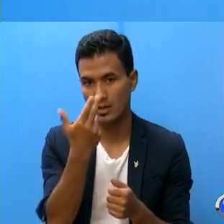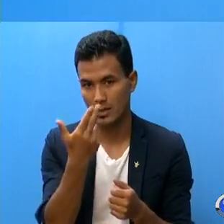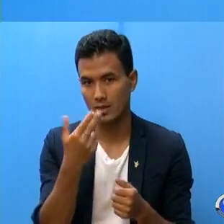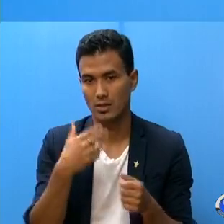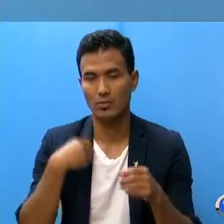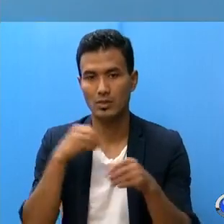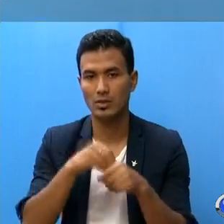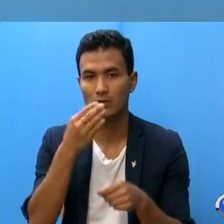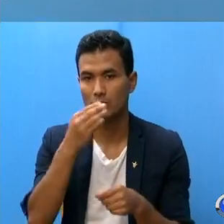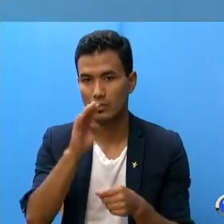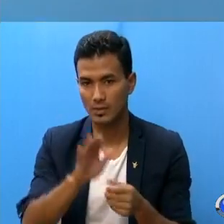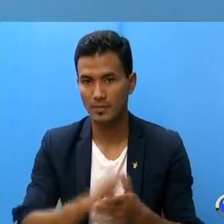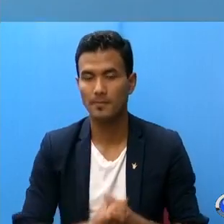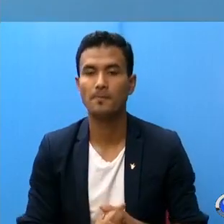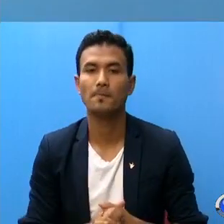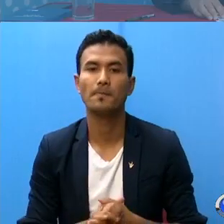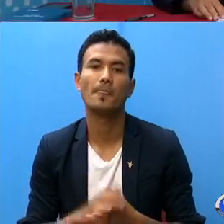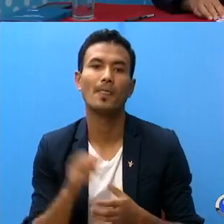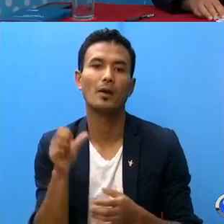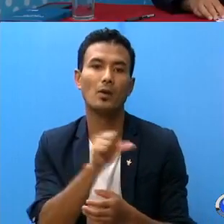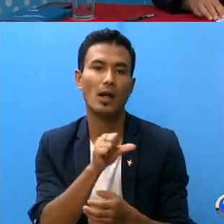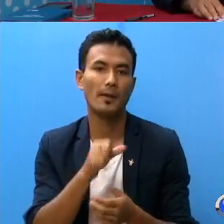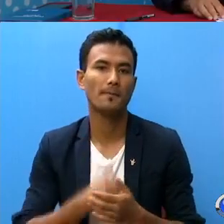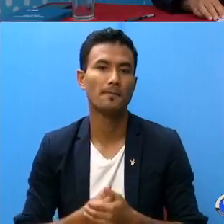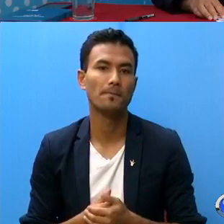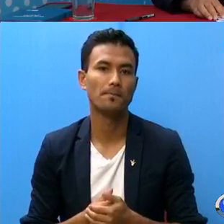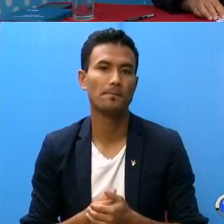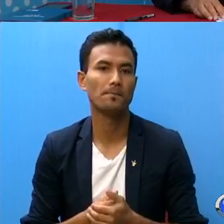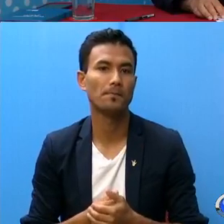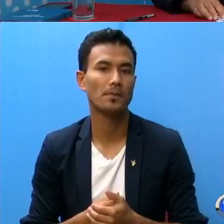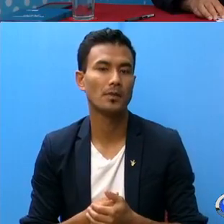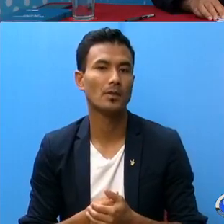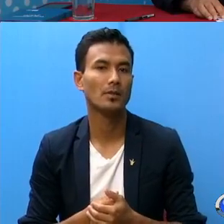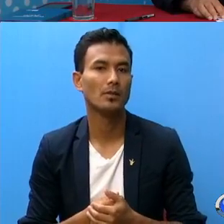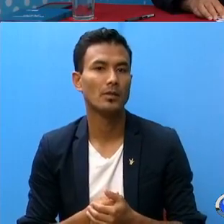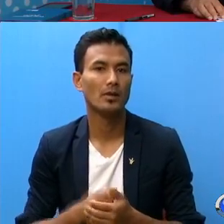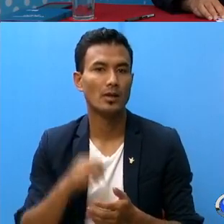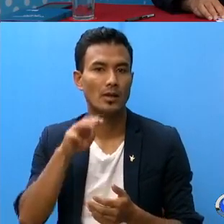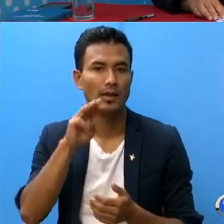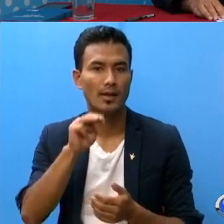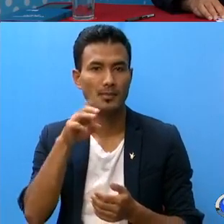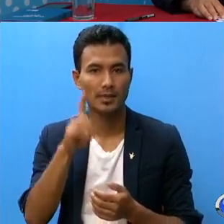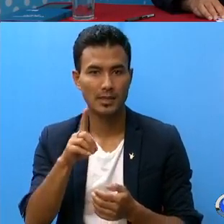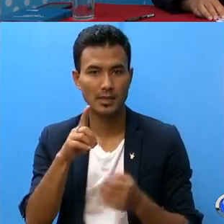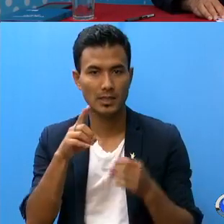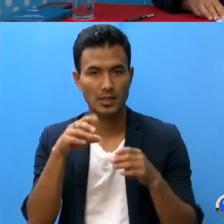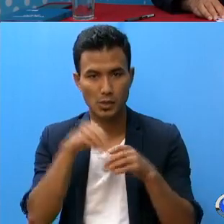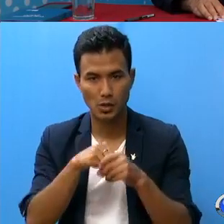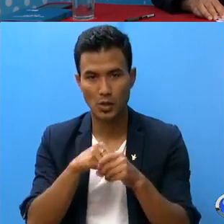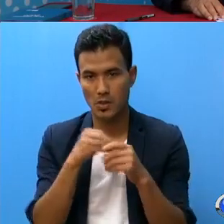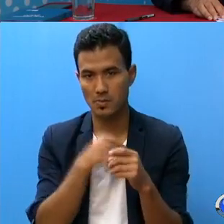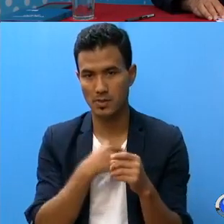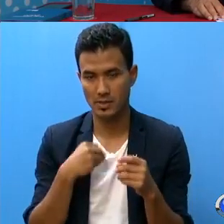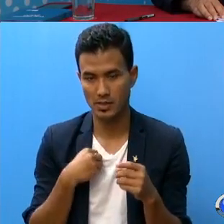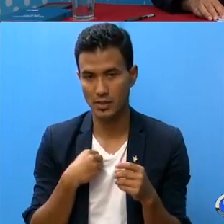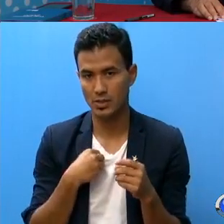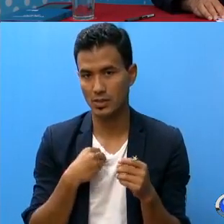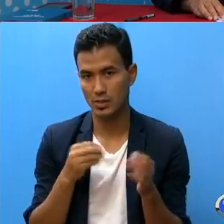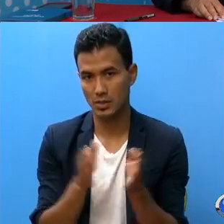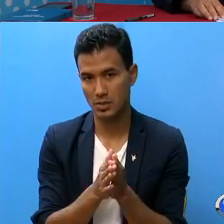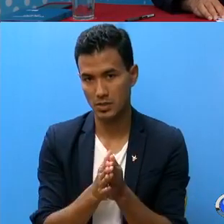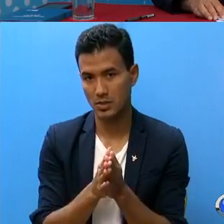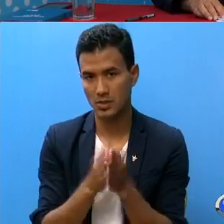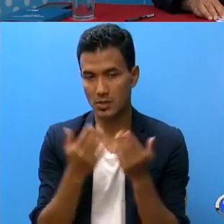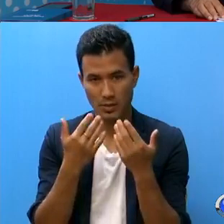अगाडी उपस्ति तुनून छा वहां चाहीं एमडी इंटर्नल मेडिशिन गरी